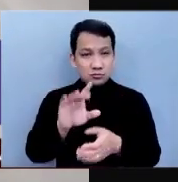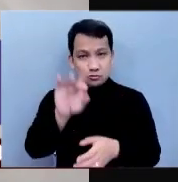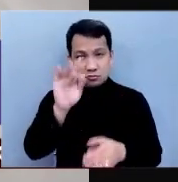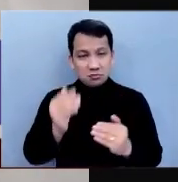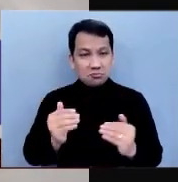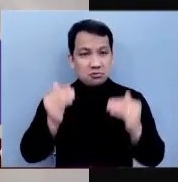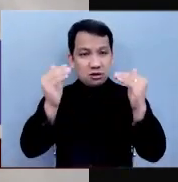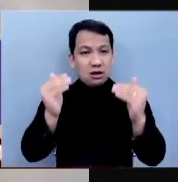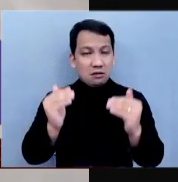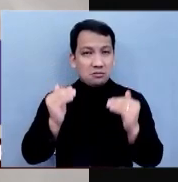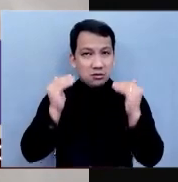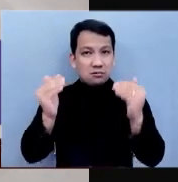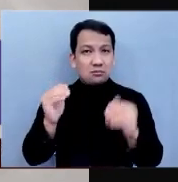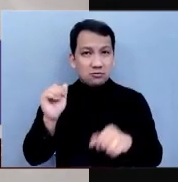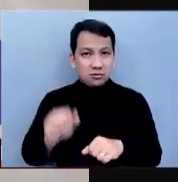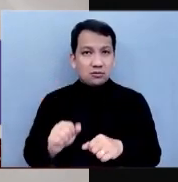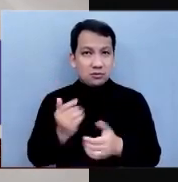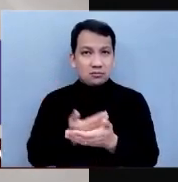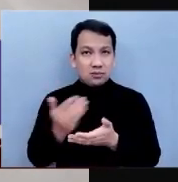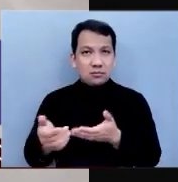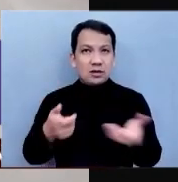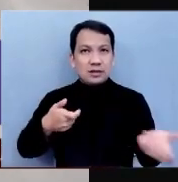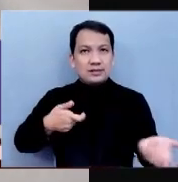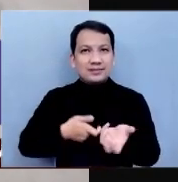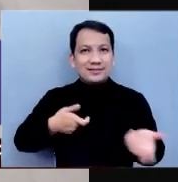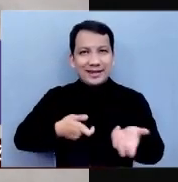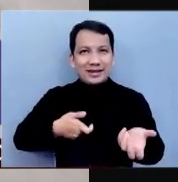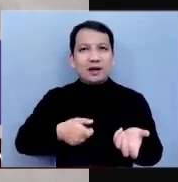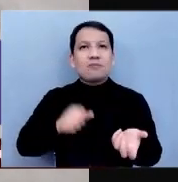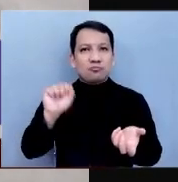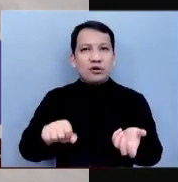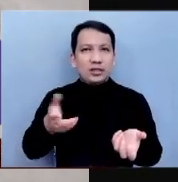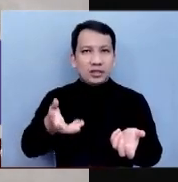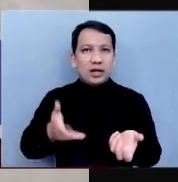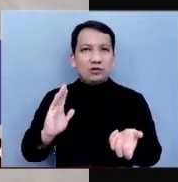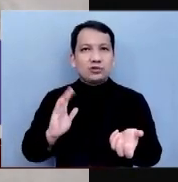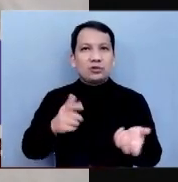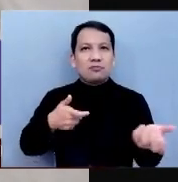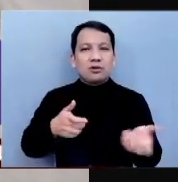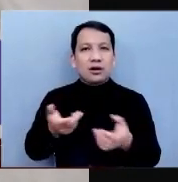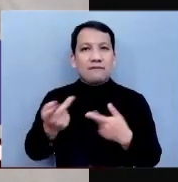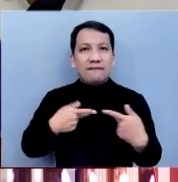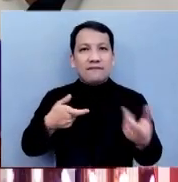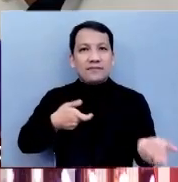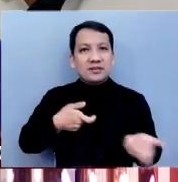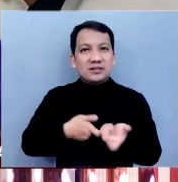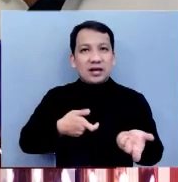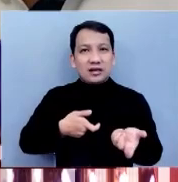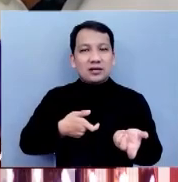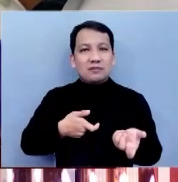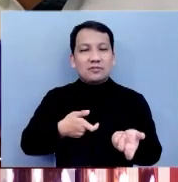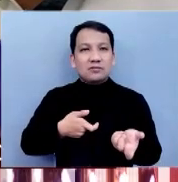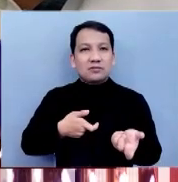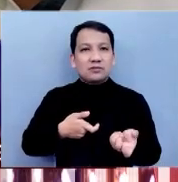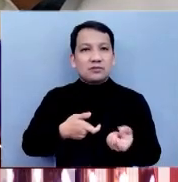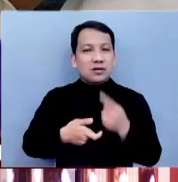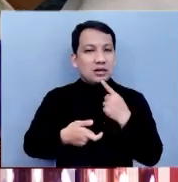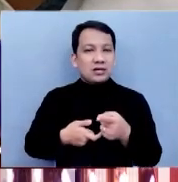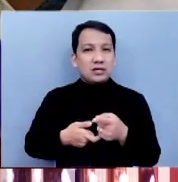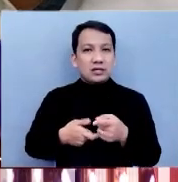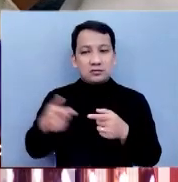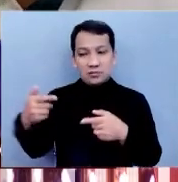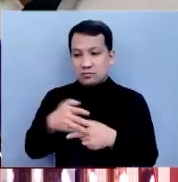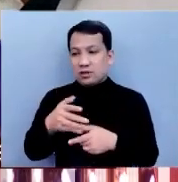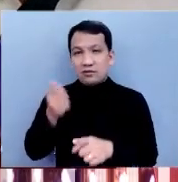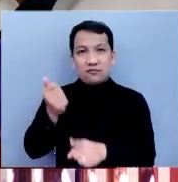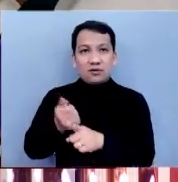powered, they can buy a shotgun. Yan. Mm-hmm. Motorized sila dyan. Mm-hmm. Sir, para malinaw, sir, sa civilian, hindi pwedeng full auto. Ibig sabihin, hindi pwedeng